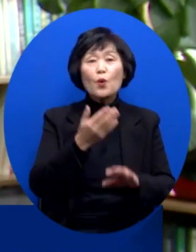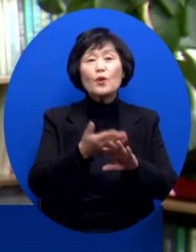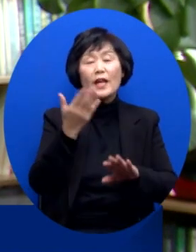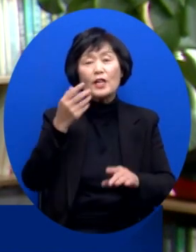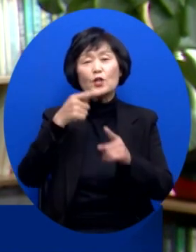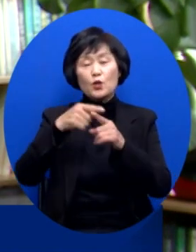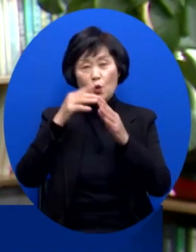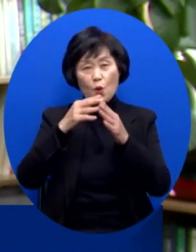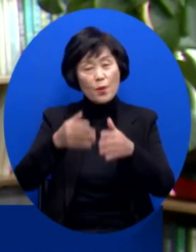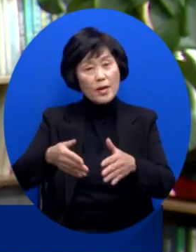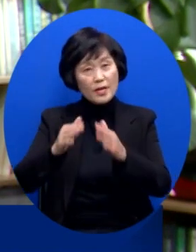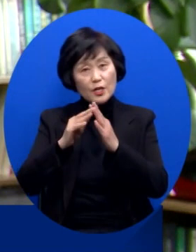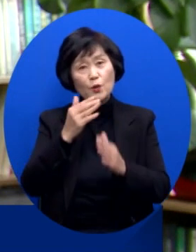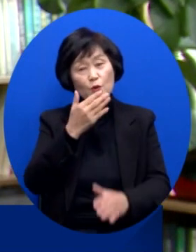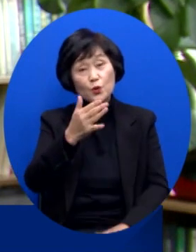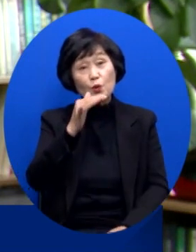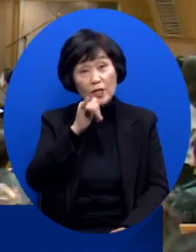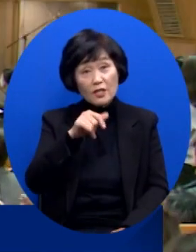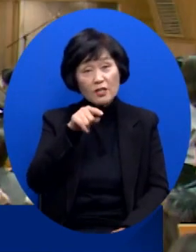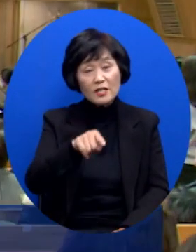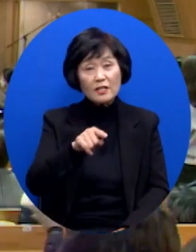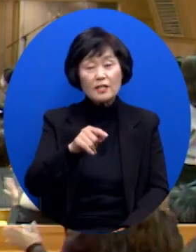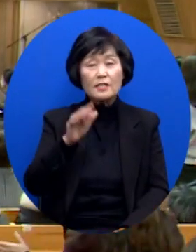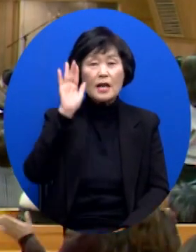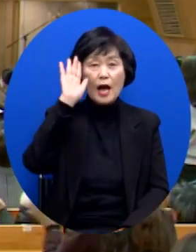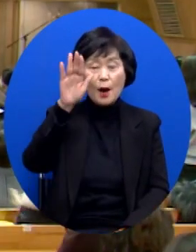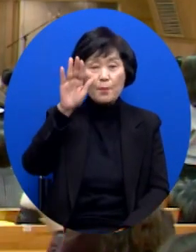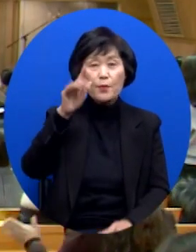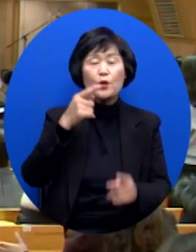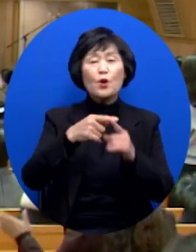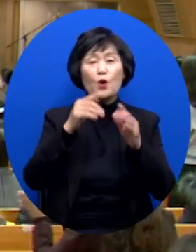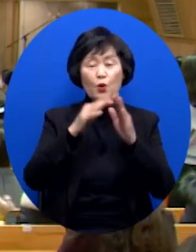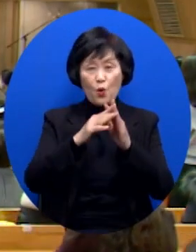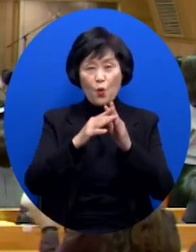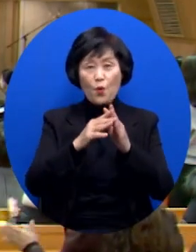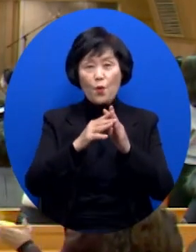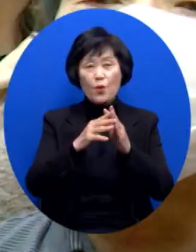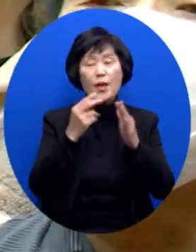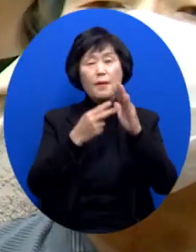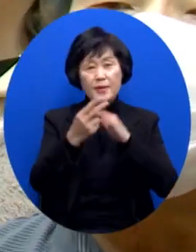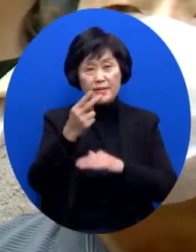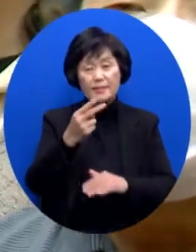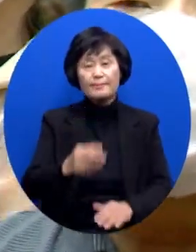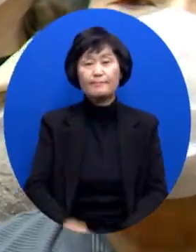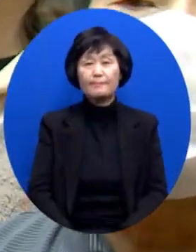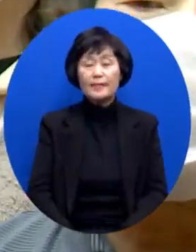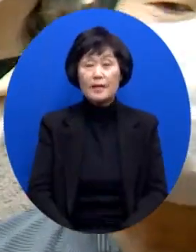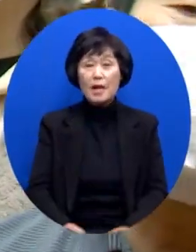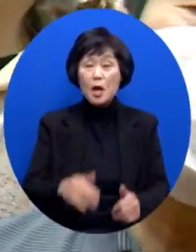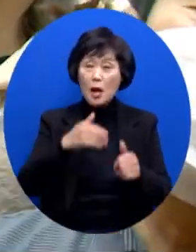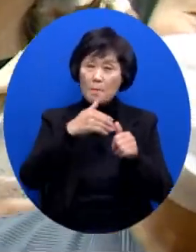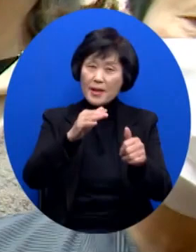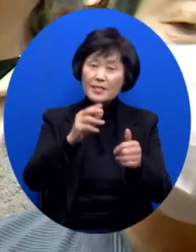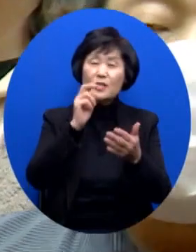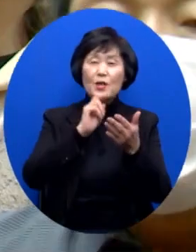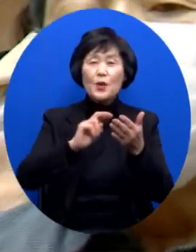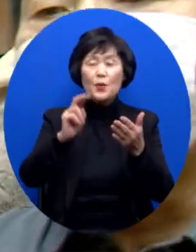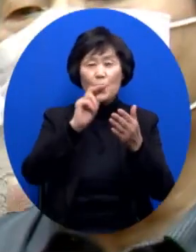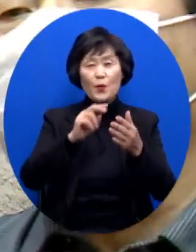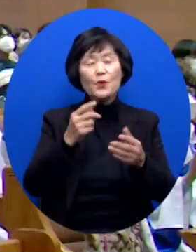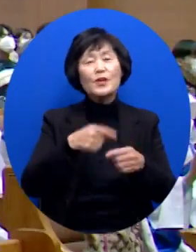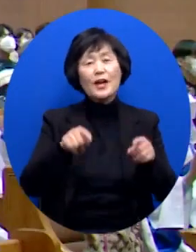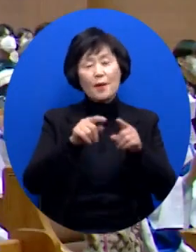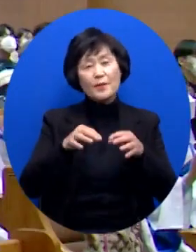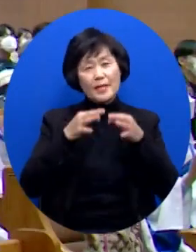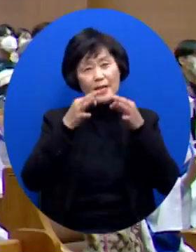한국교회의 미래 대안이라고 저는 확신합니다. 파송 예배에서 성도들은 파송의 노래를 함께 부르며 영혼을 살리고